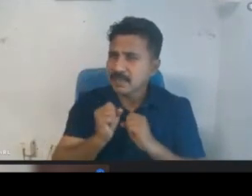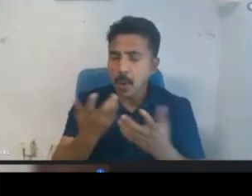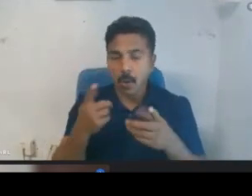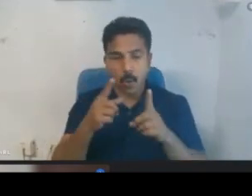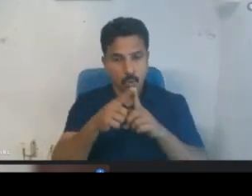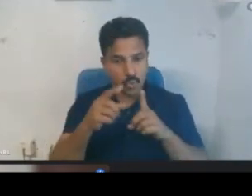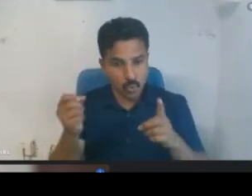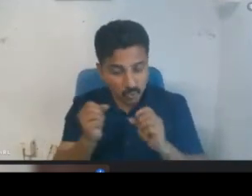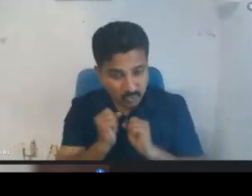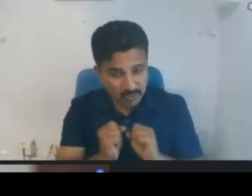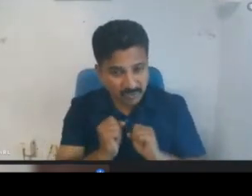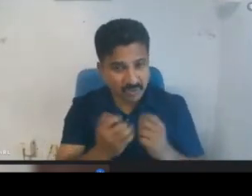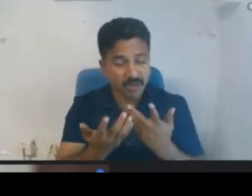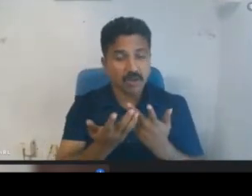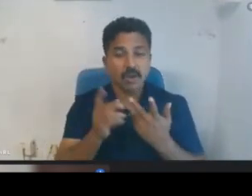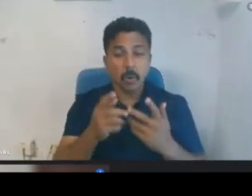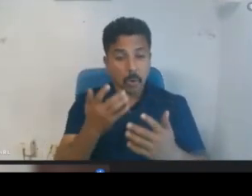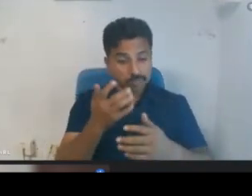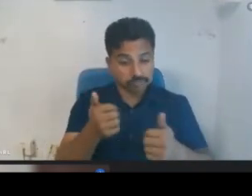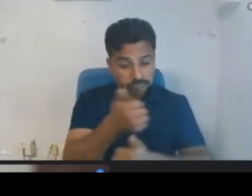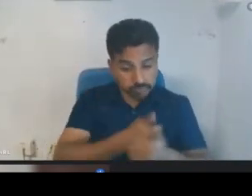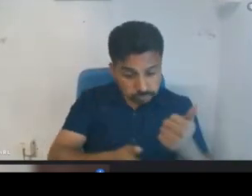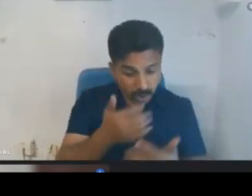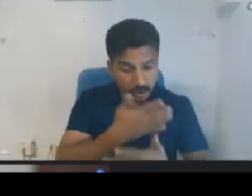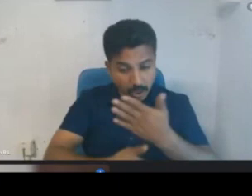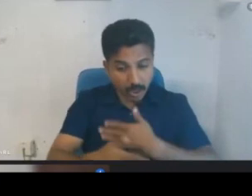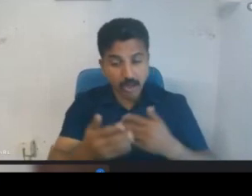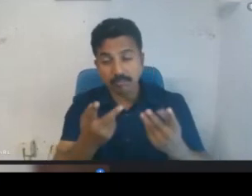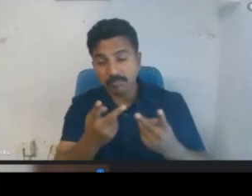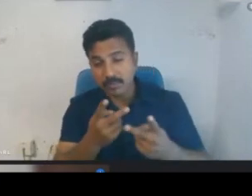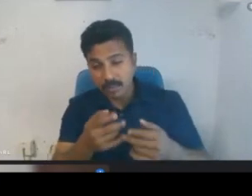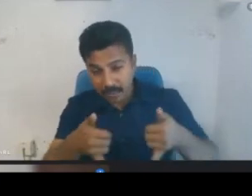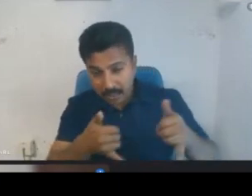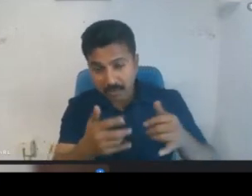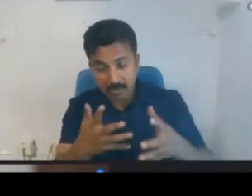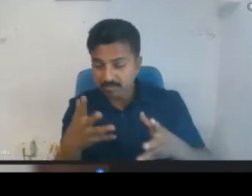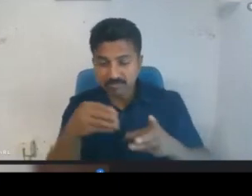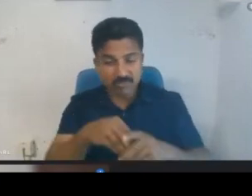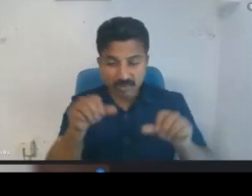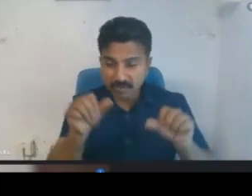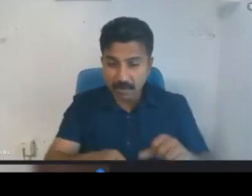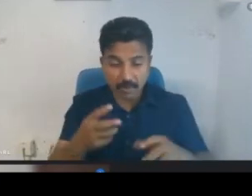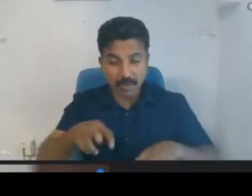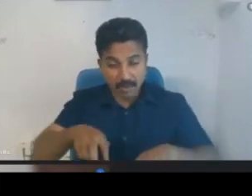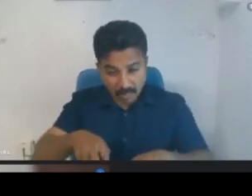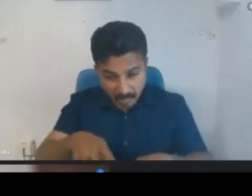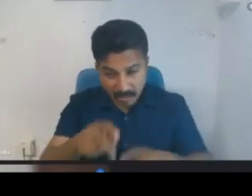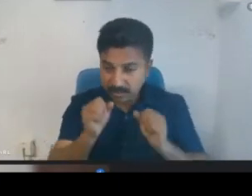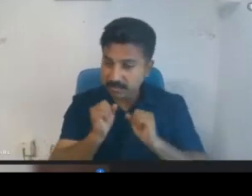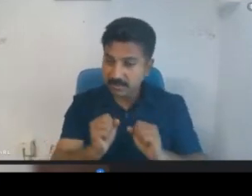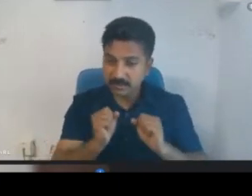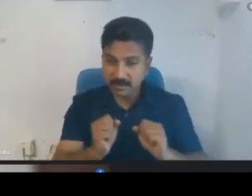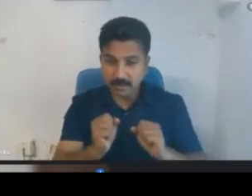ചെയ്യാനുള്ള ബുദ്ധിമുട്ടുകളായിരിക്കും, അല്ലെങ്കിൽ എന്തെങ്കിലും ആക്ടിവിറ്റീസിൽ ഏർപ്പെടാൻ പറ്റാത്ത ബുദ്ധിമുട്ടുകളായിരിക്കും, ചലനപരമായിട്ടുള്ള